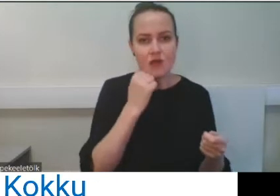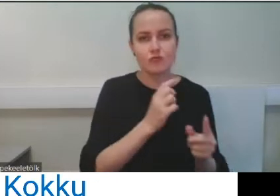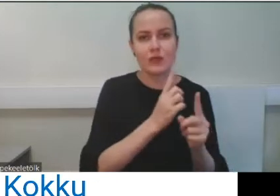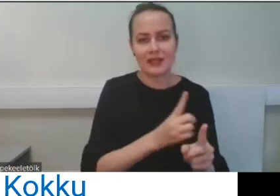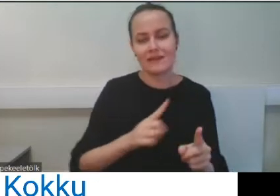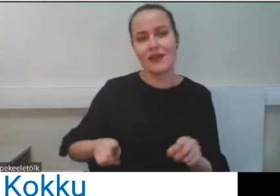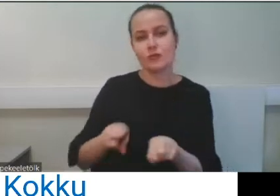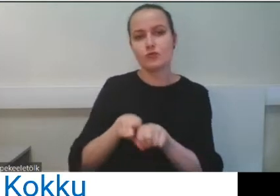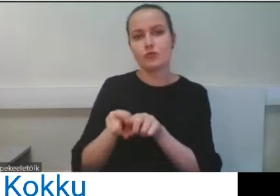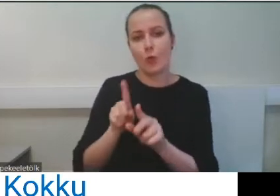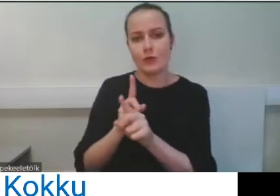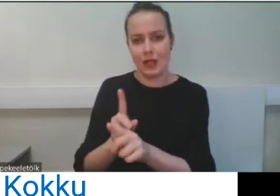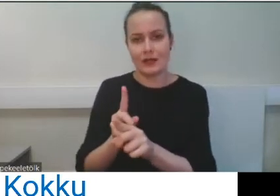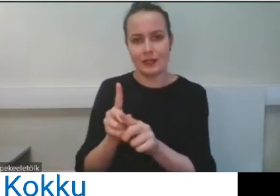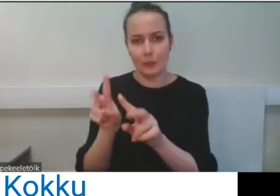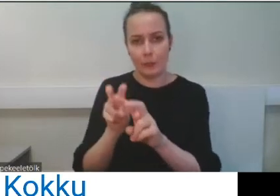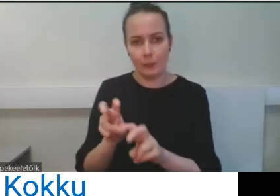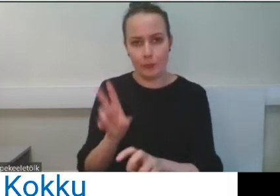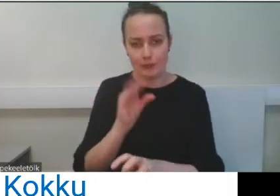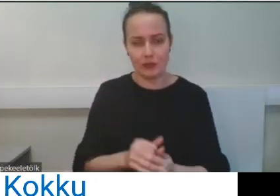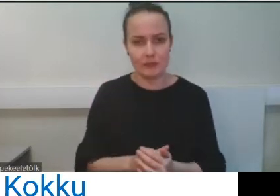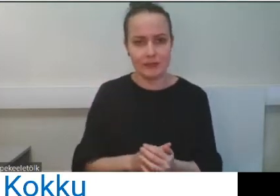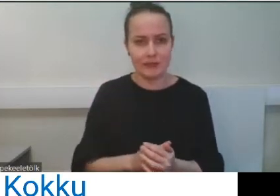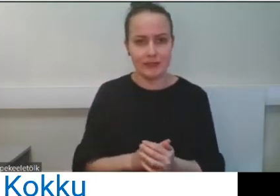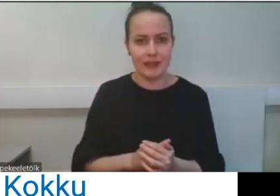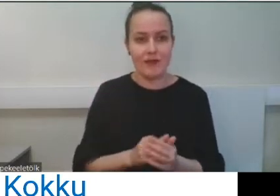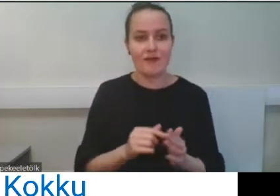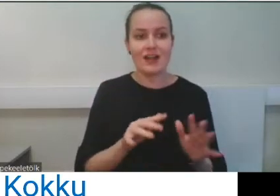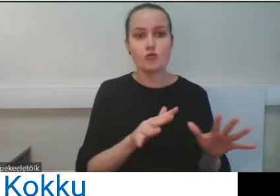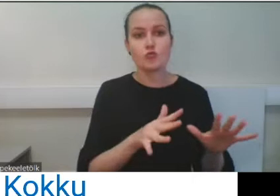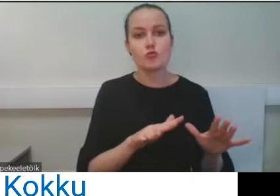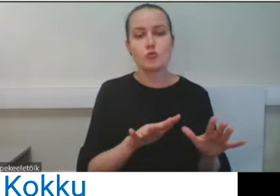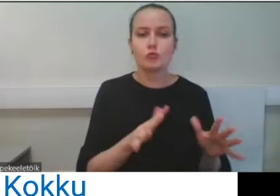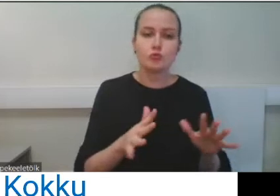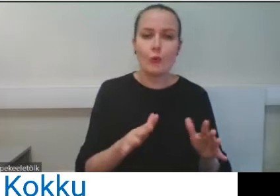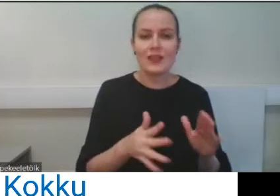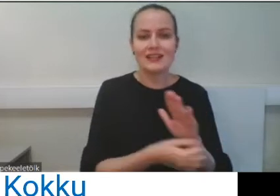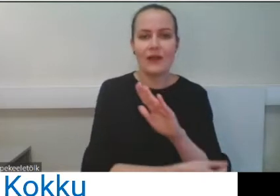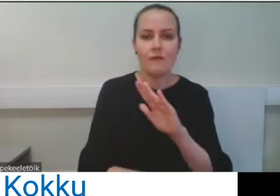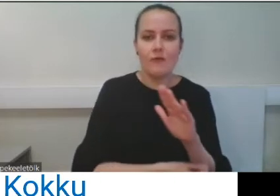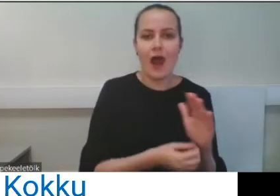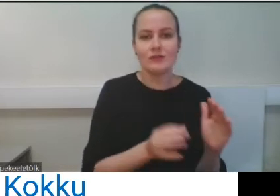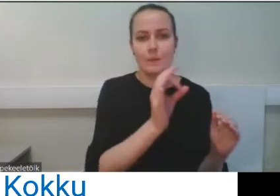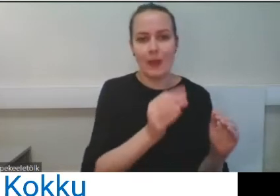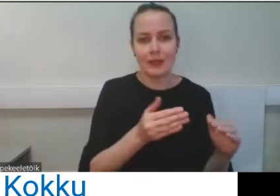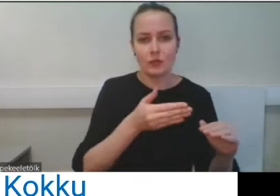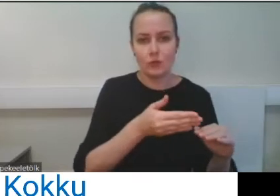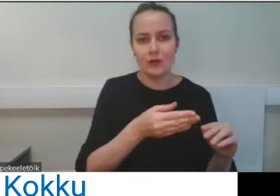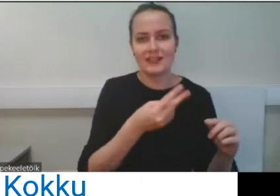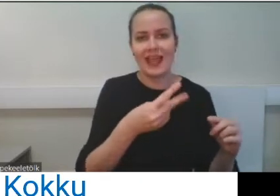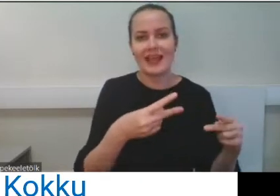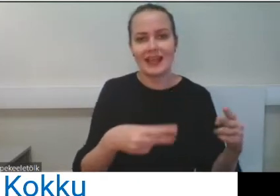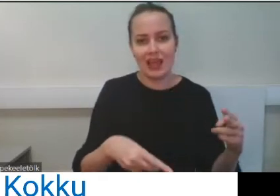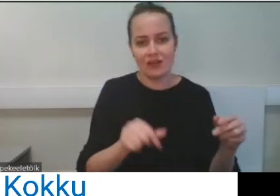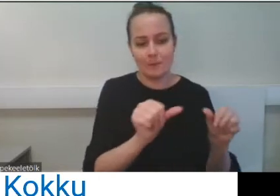Toimetuleku näitajates siis on võimalik vaadata erinevaid vaesuse näitajad. Et suhtelise vaesuse